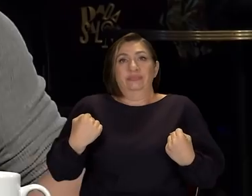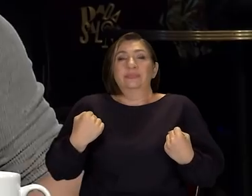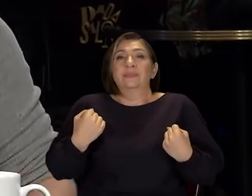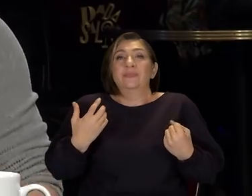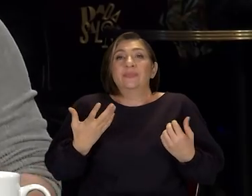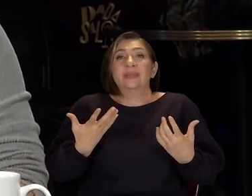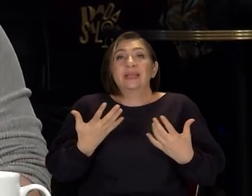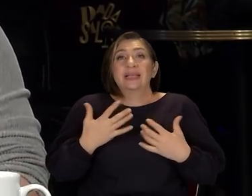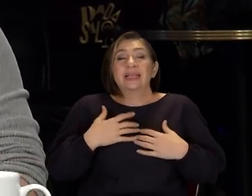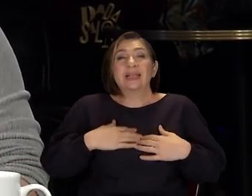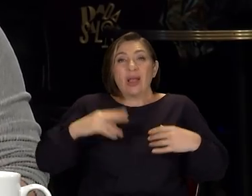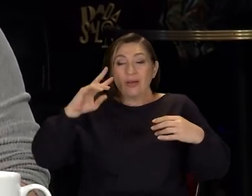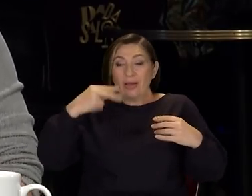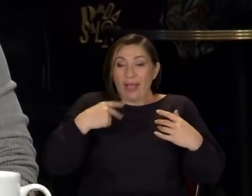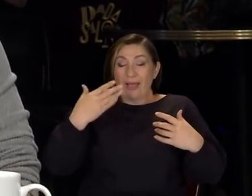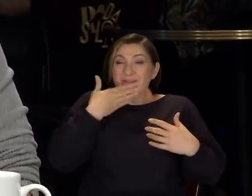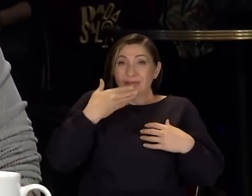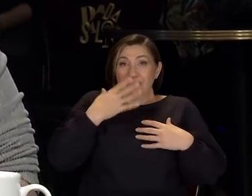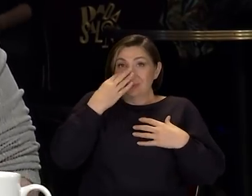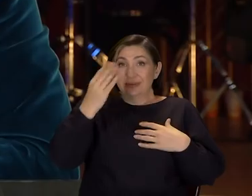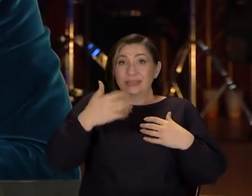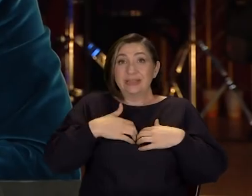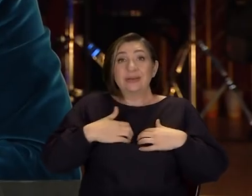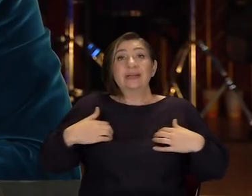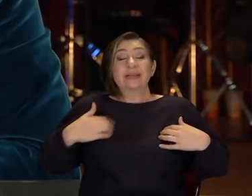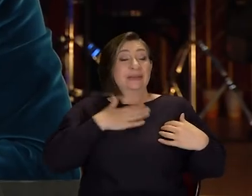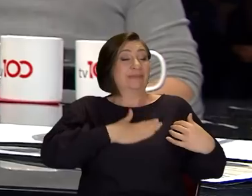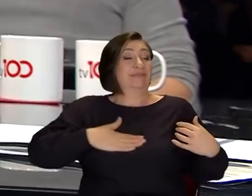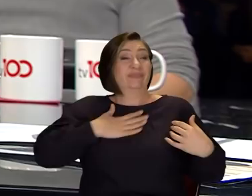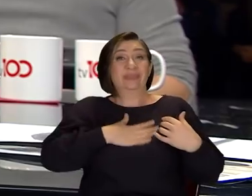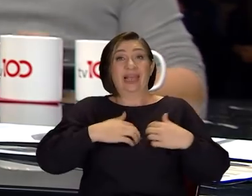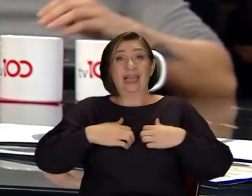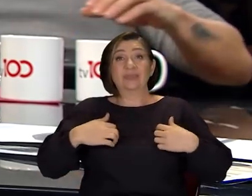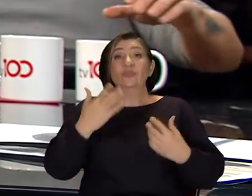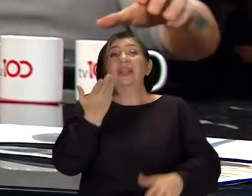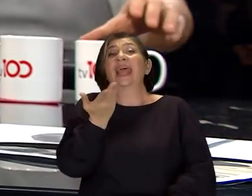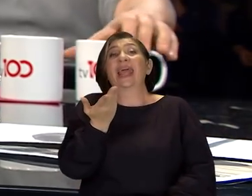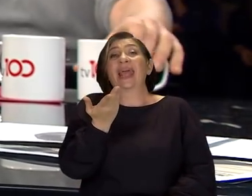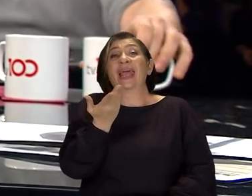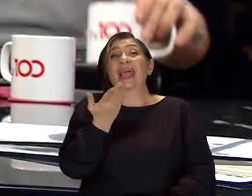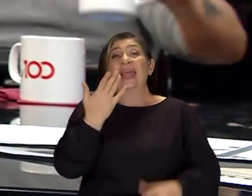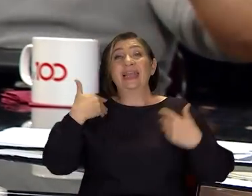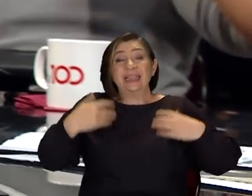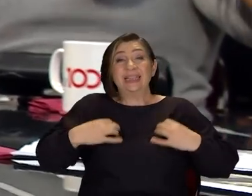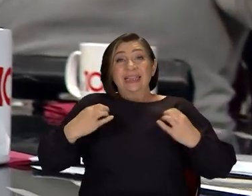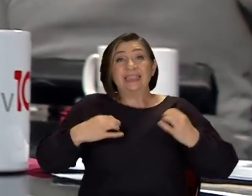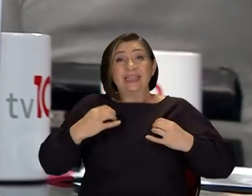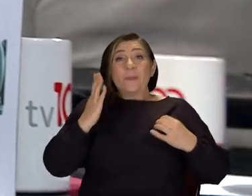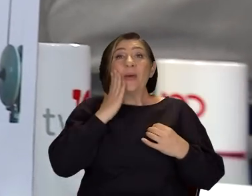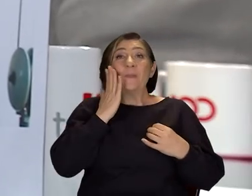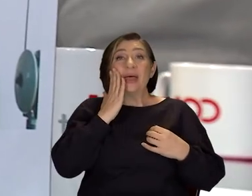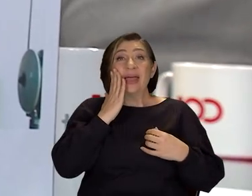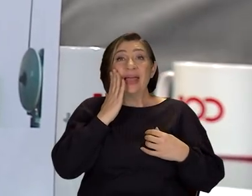böyle bir teşhircilik. Şimdi şurada niye Allah aşkına şu ulen tişörtünün rengi